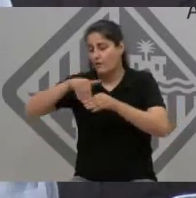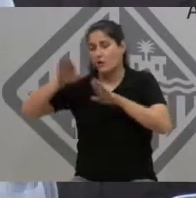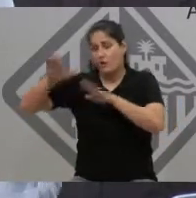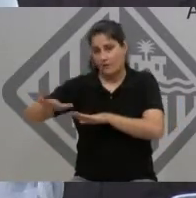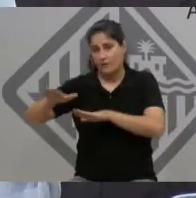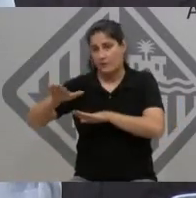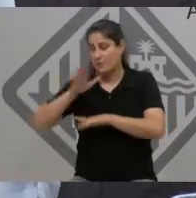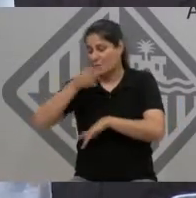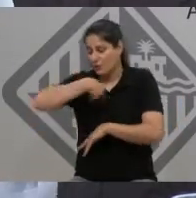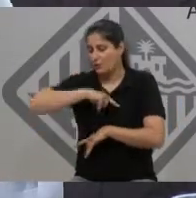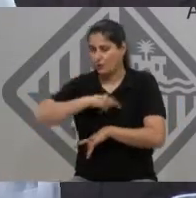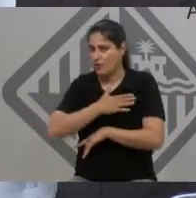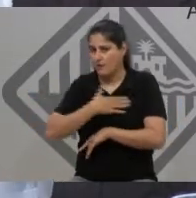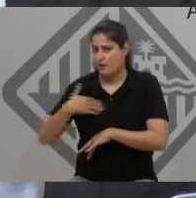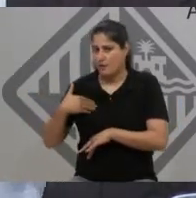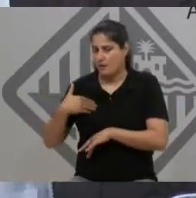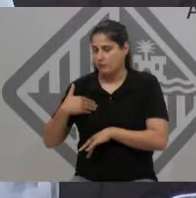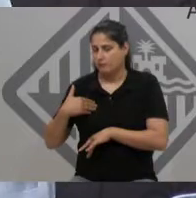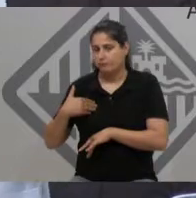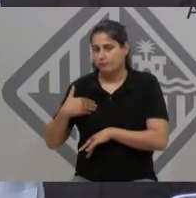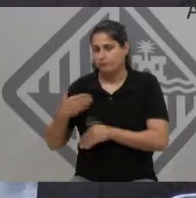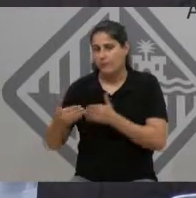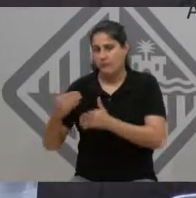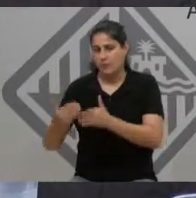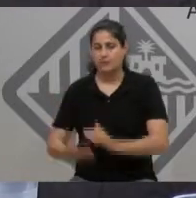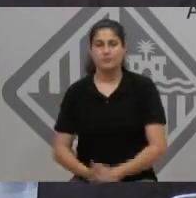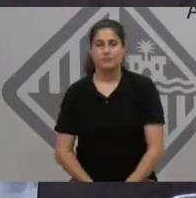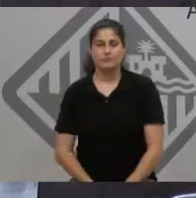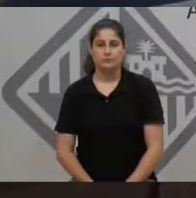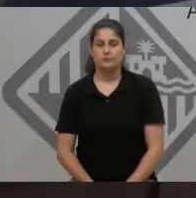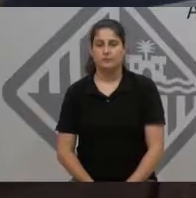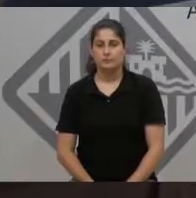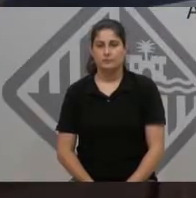primeros interesados en superar esta ola. Es evidente.